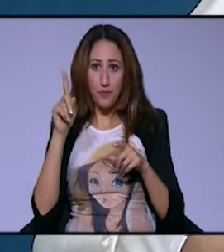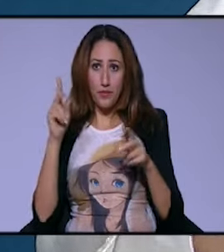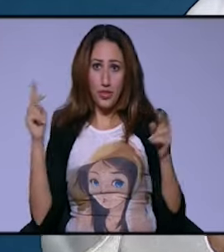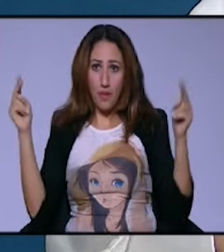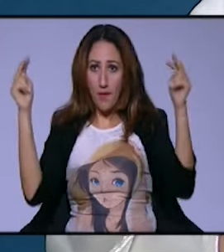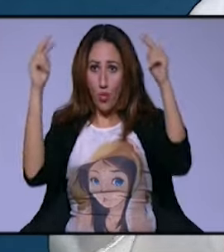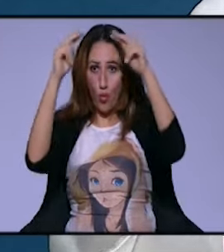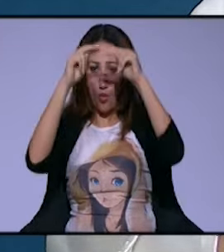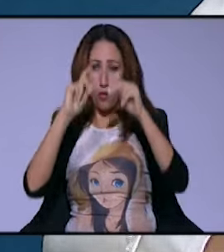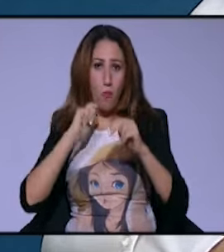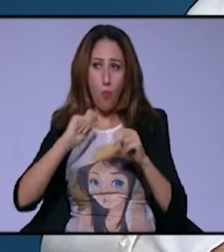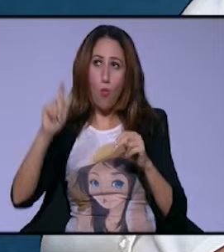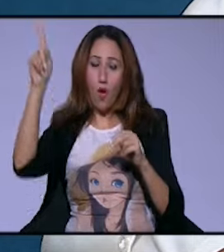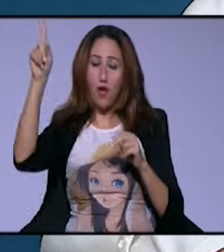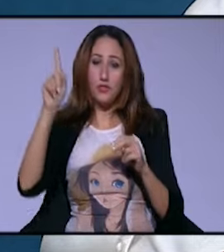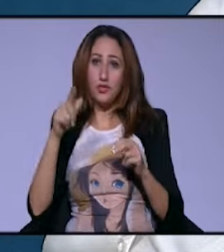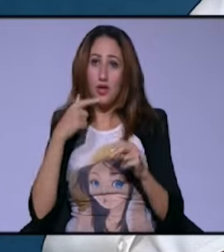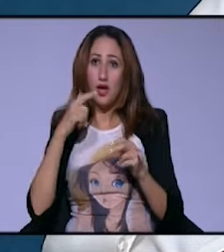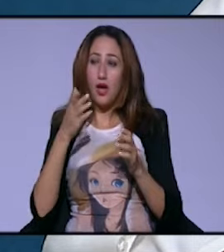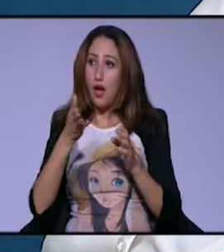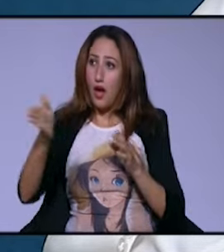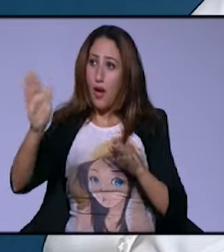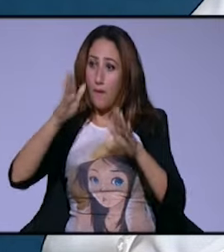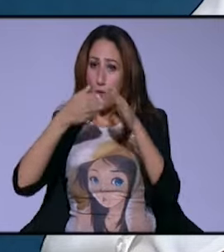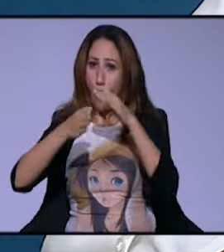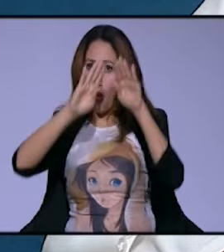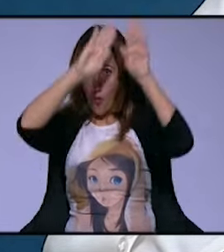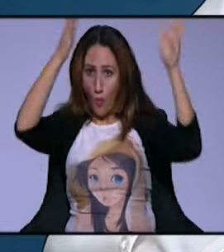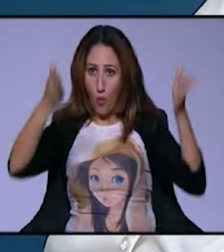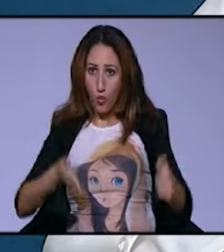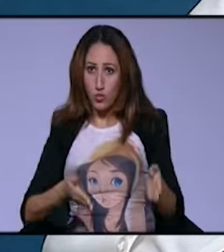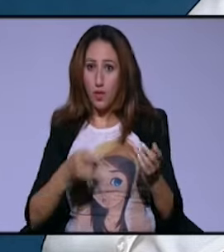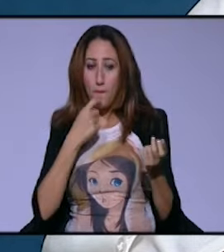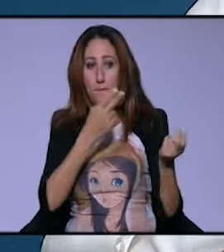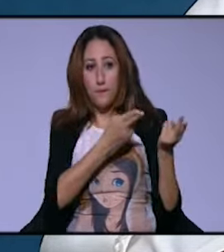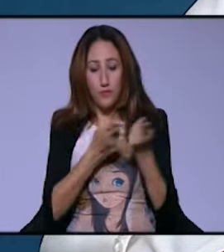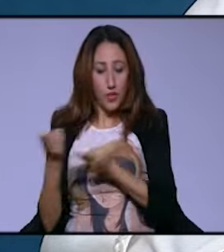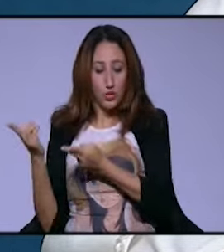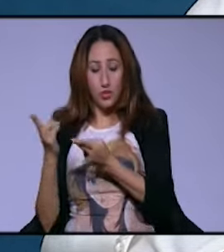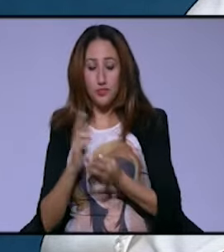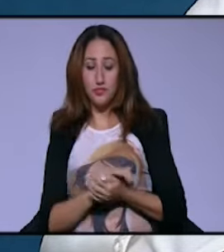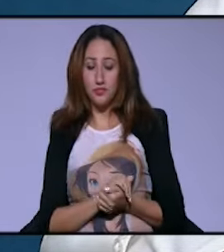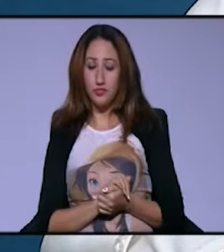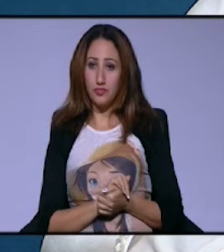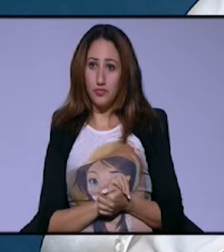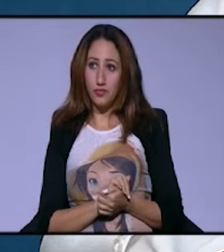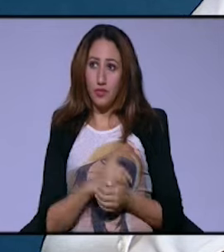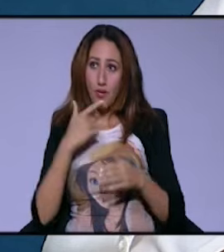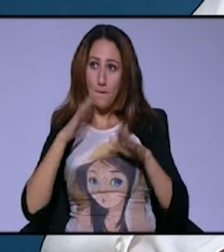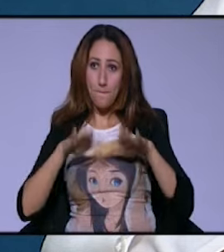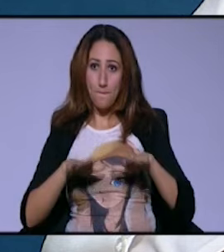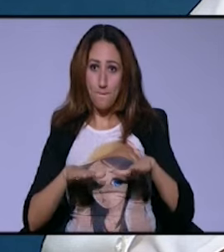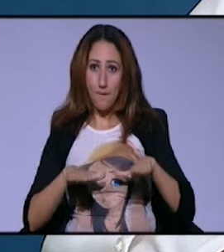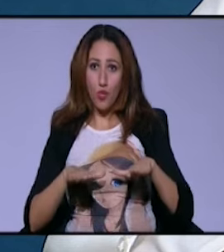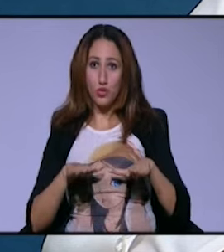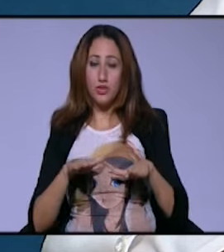الوالد مخصص له جناح كده خاص بيه، فكان كل المشايخ طبعا لأن ده كان أستاذهم كانوا على طول بيبقوا موجودين عشان خاطر